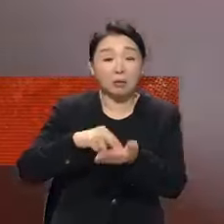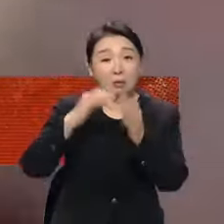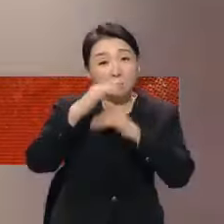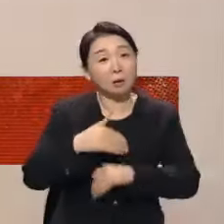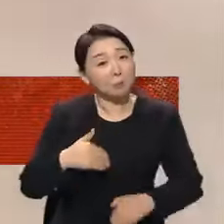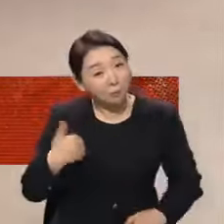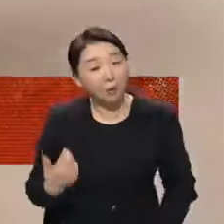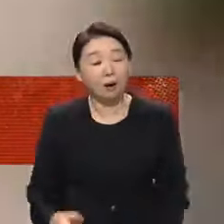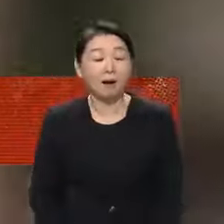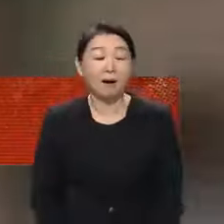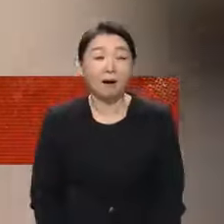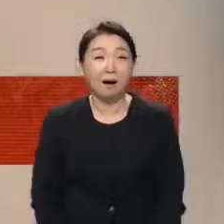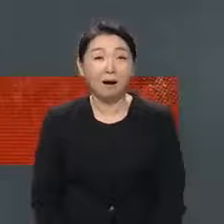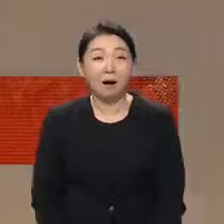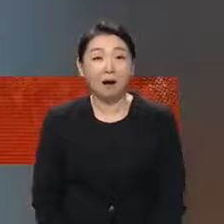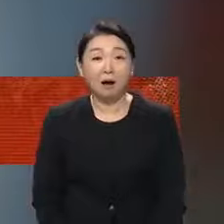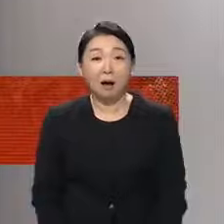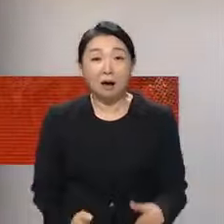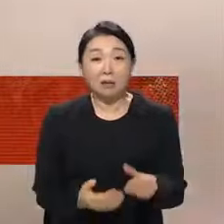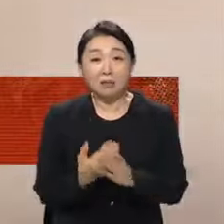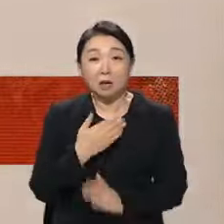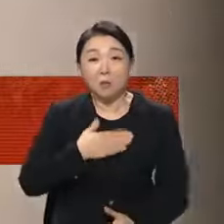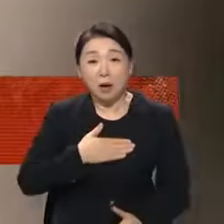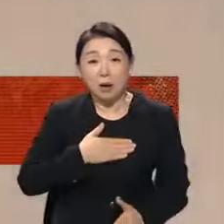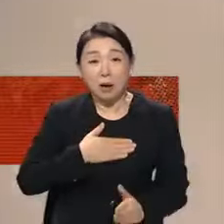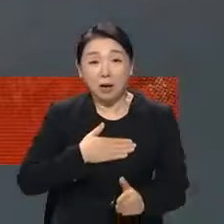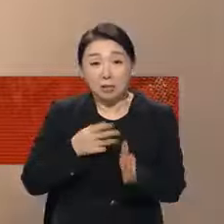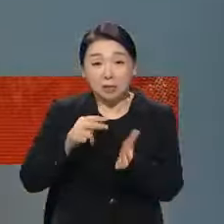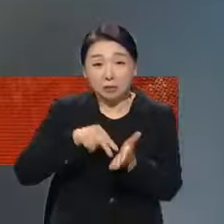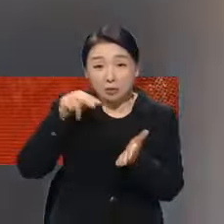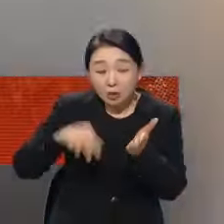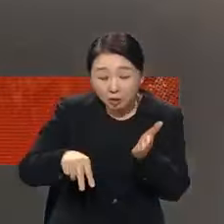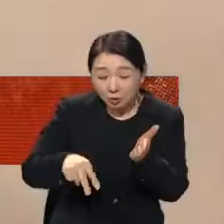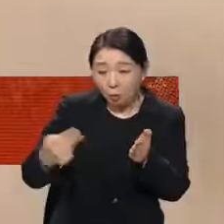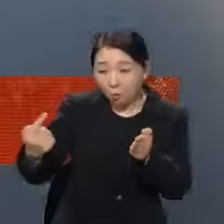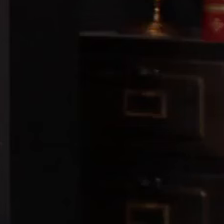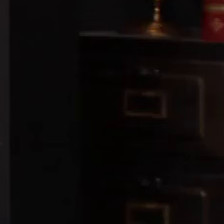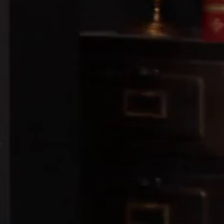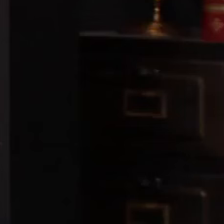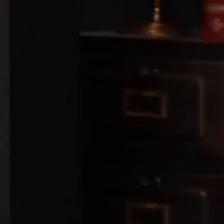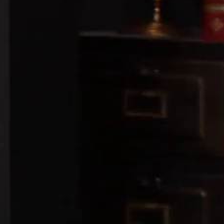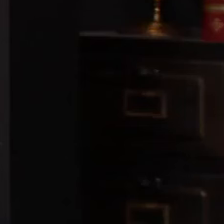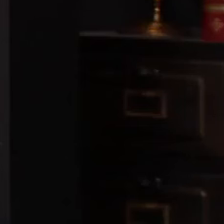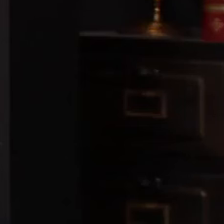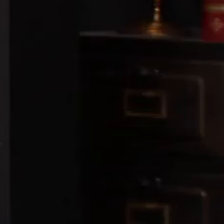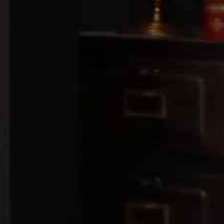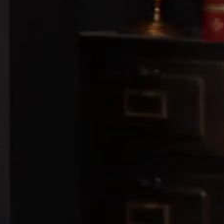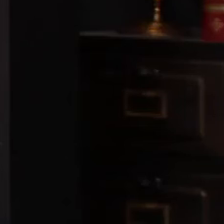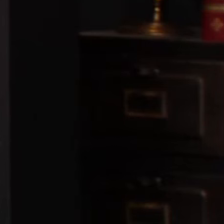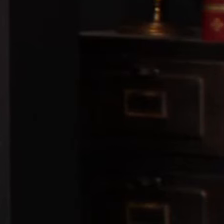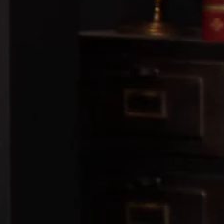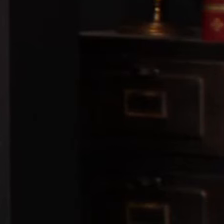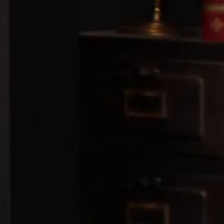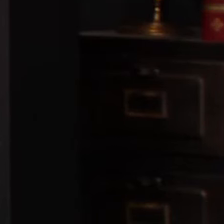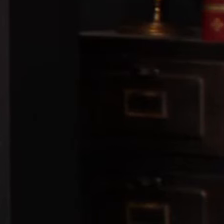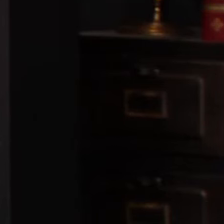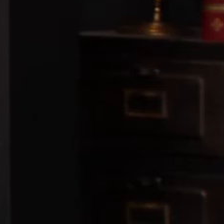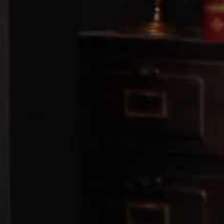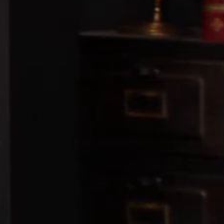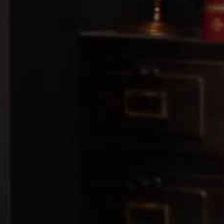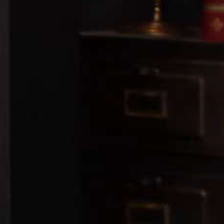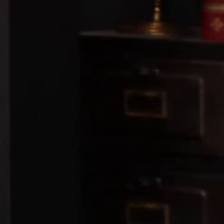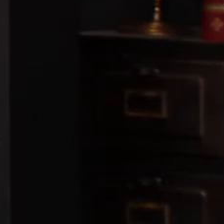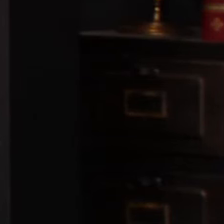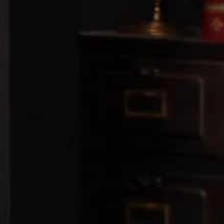합니다. 아이고. 다행히 사고를 인지하고는 기차에 숙제를 여기까지 와서 가족도 챙겼다고 합니다. 사건의 진실을 추적하고